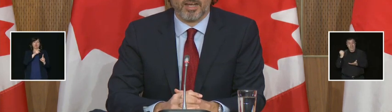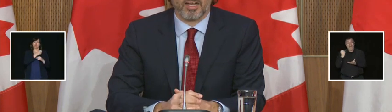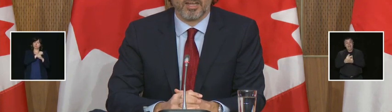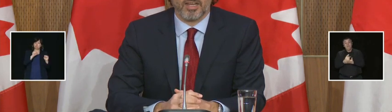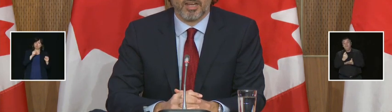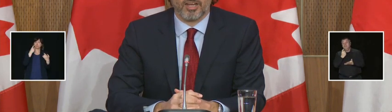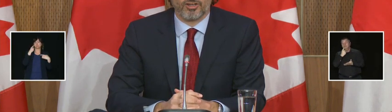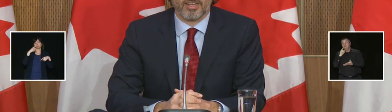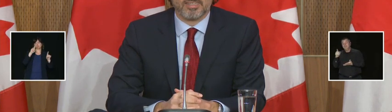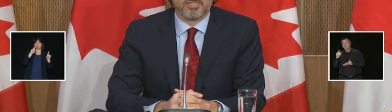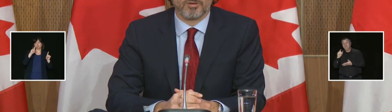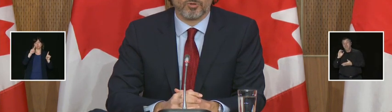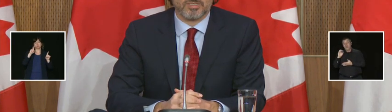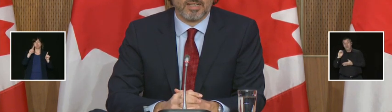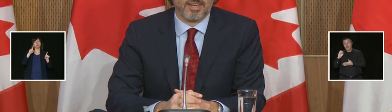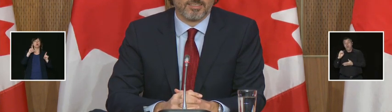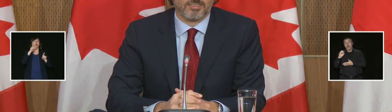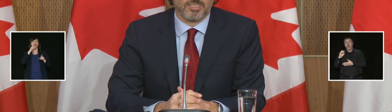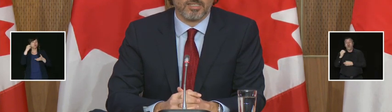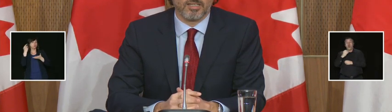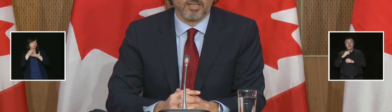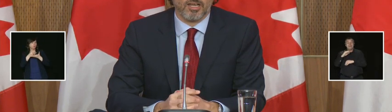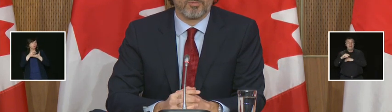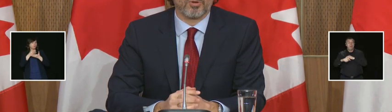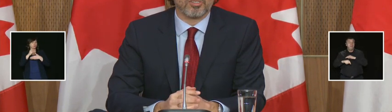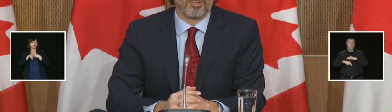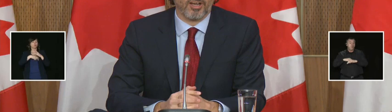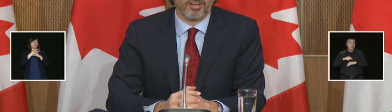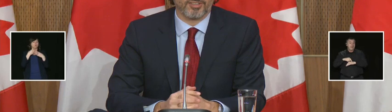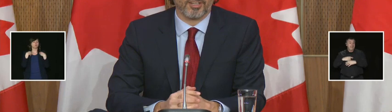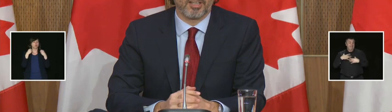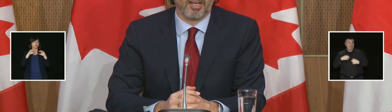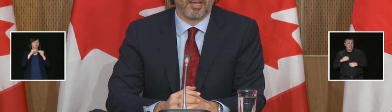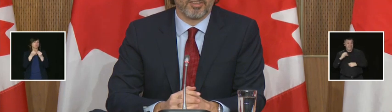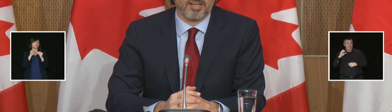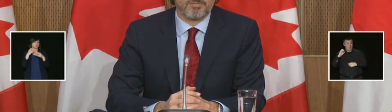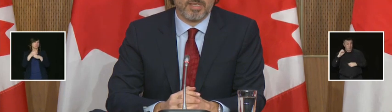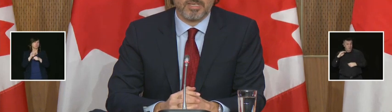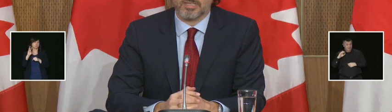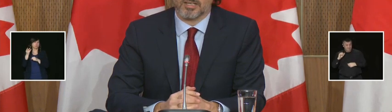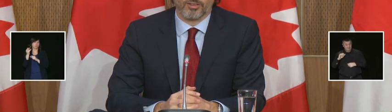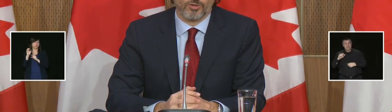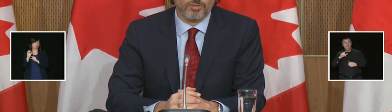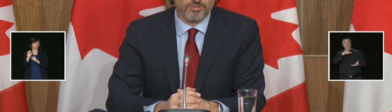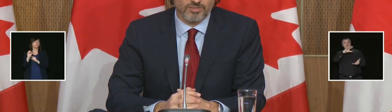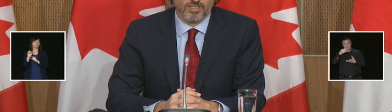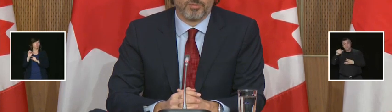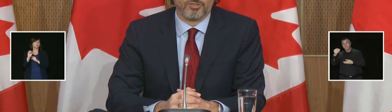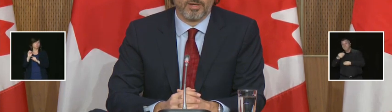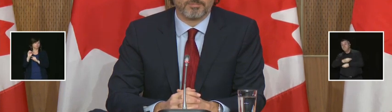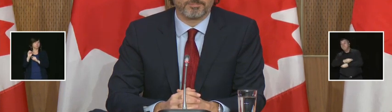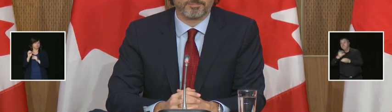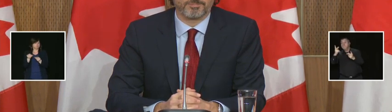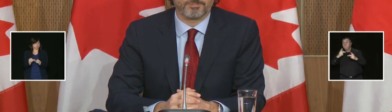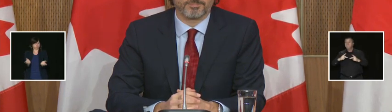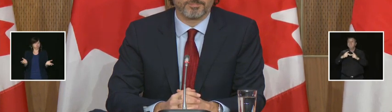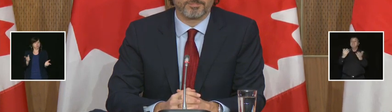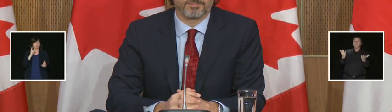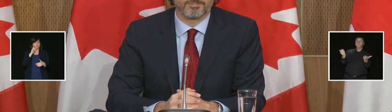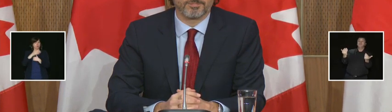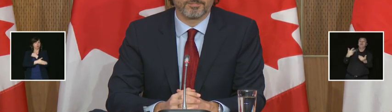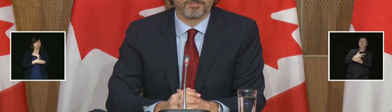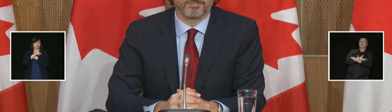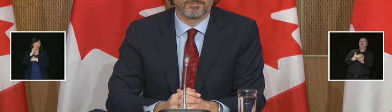par l'organisme mondial la santé puissent se rendre à dans les pays qui en ont tant besoin